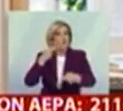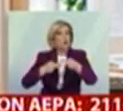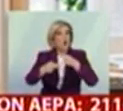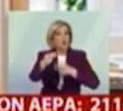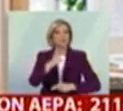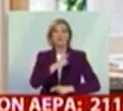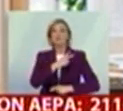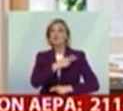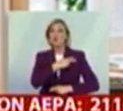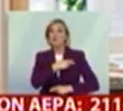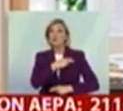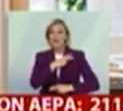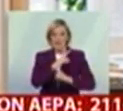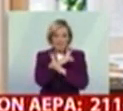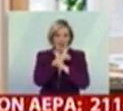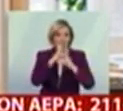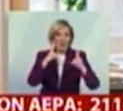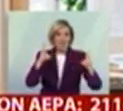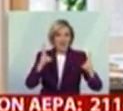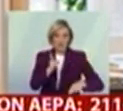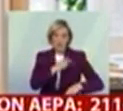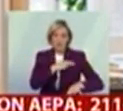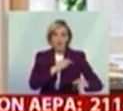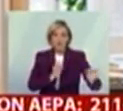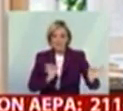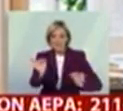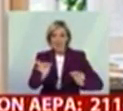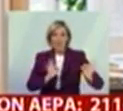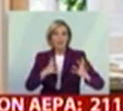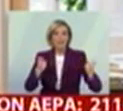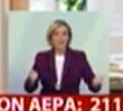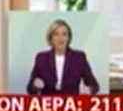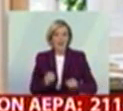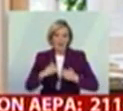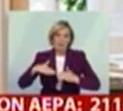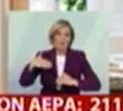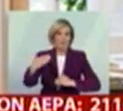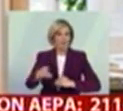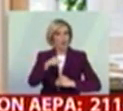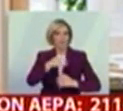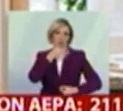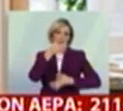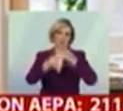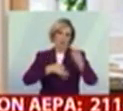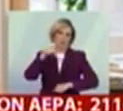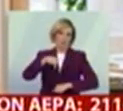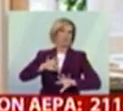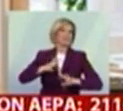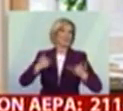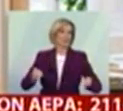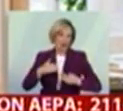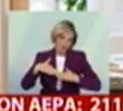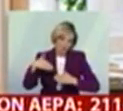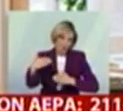περνάει, και να μπορούμε να επιβιώνουμε. Πάμε λίγο στο θέμα, λίγο, γιατί υπάρχει και μεγάλη αναμονή τηλεθεατών. Επίσης λοιπόν, θα ήθελα να παρακαλέσω τον κύριο